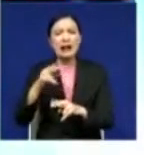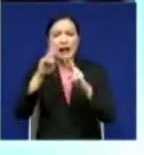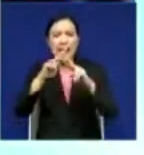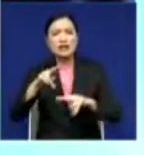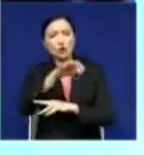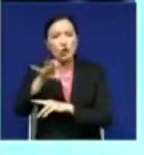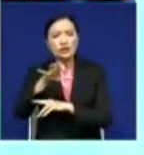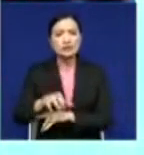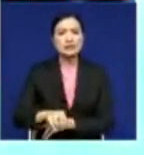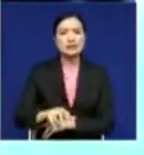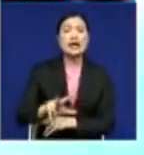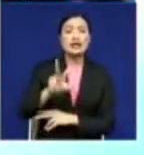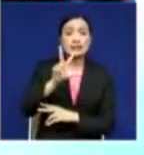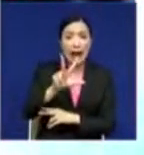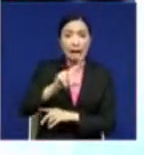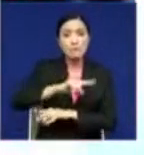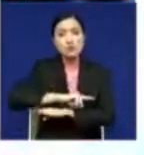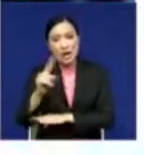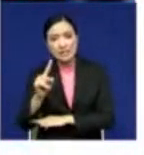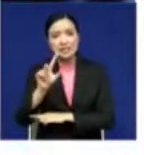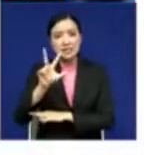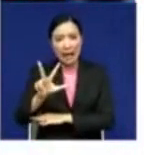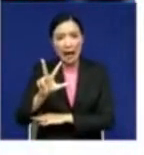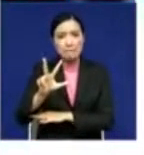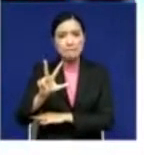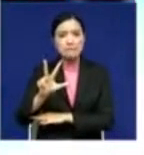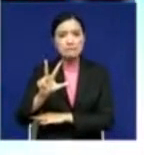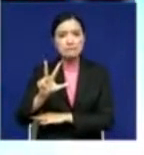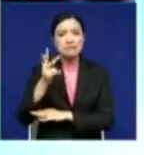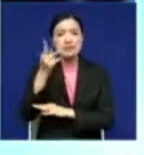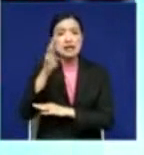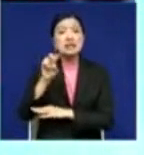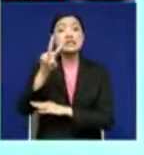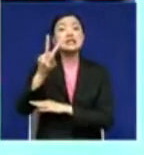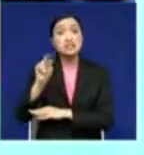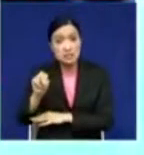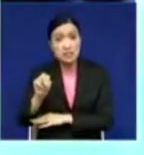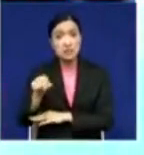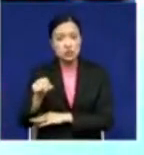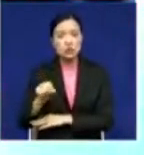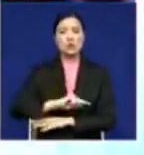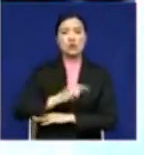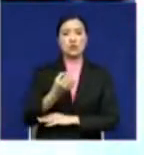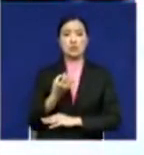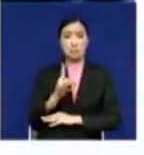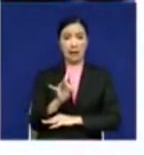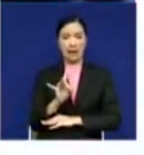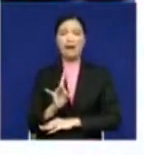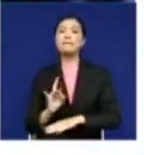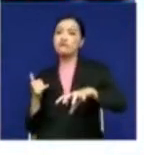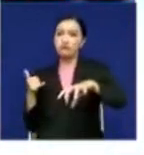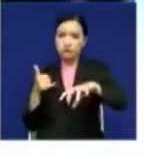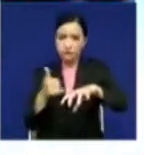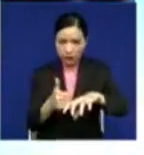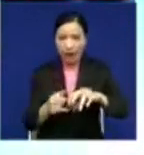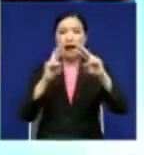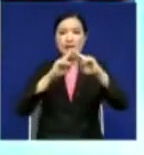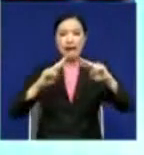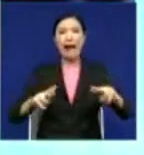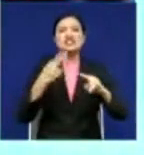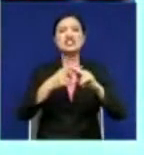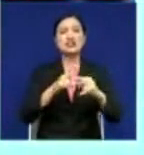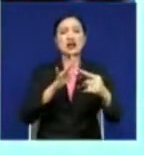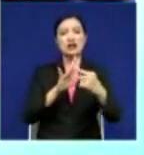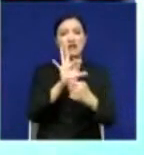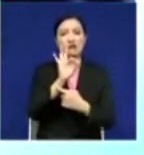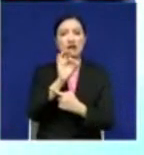2นะครับและในวันถัดมาวันที่18นะครับไปทำงานที่ร้าน Firstคาเฟ่ถนนข้